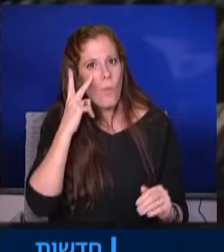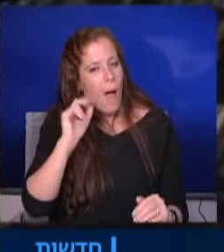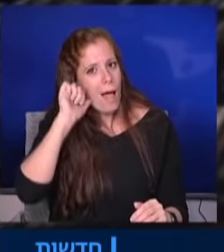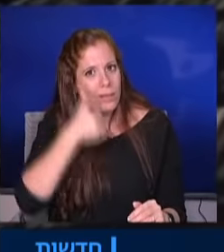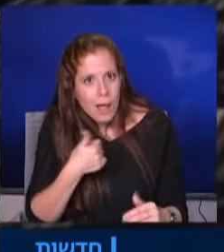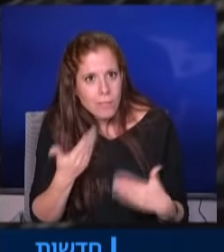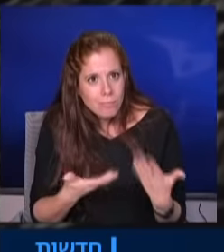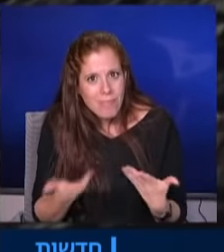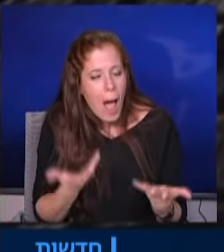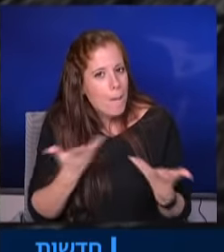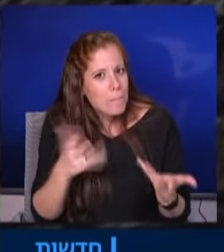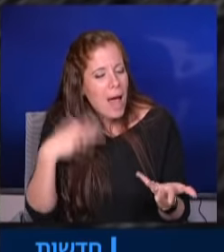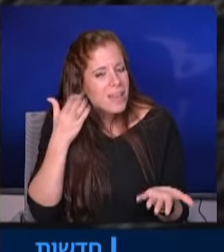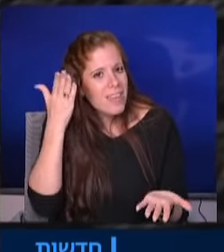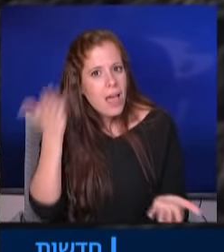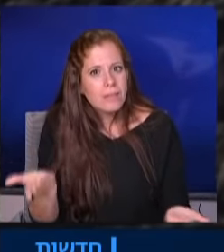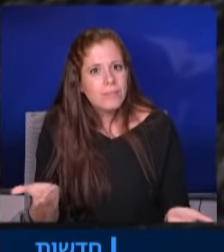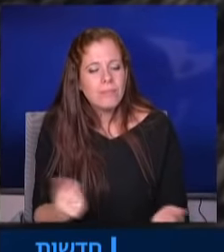המחר.